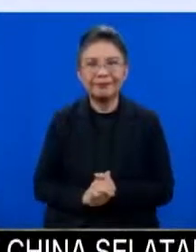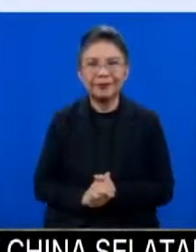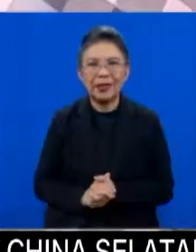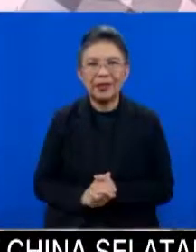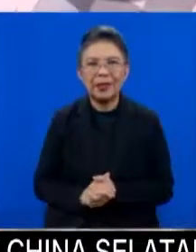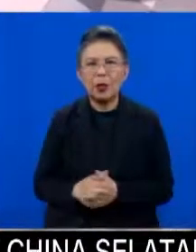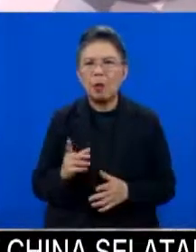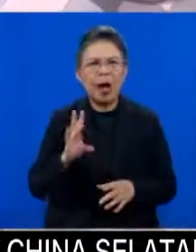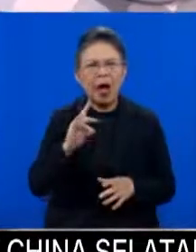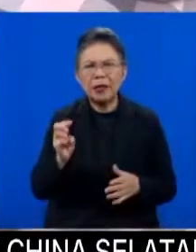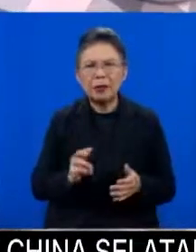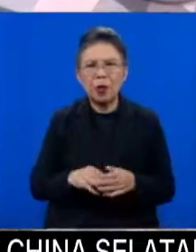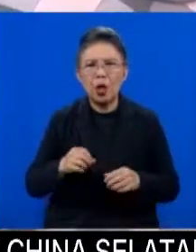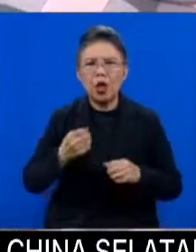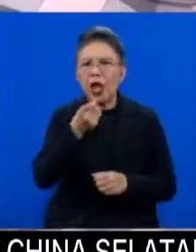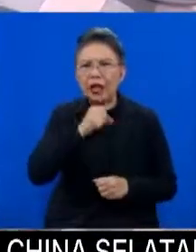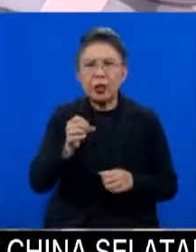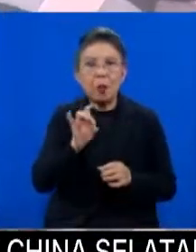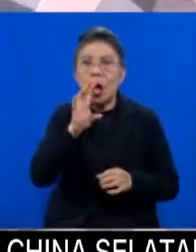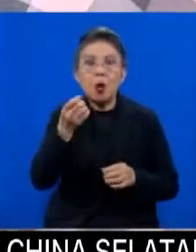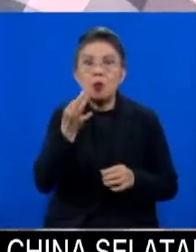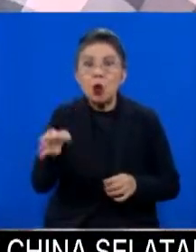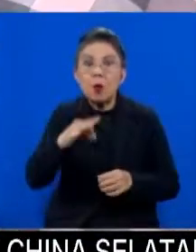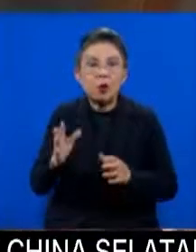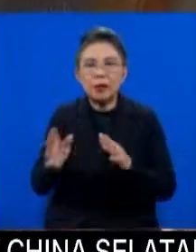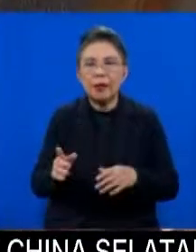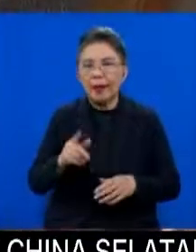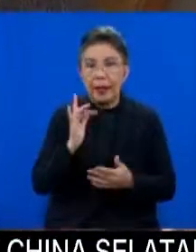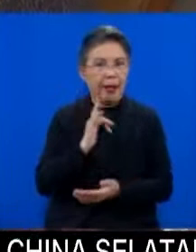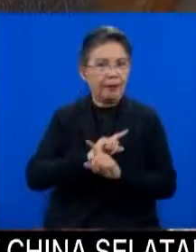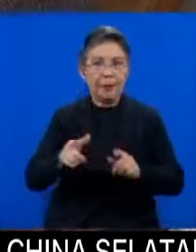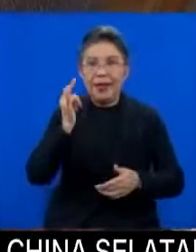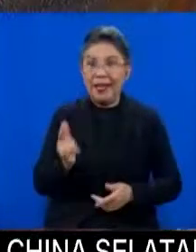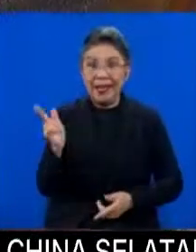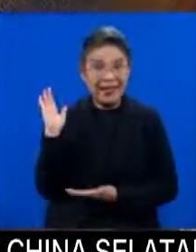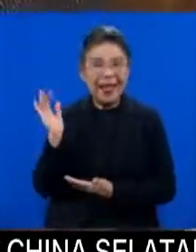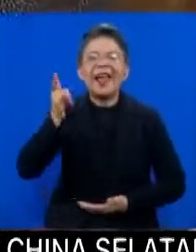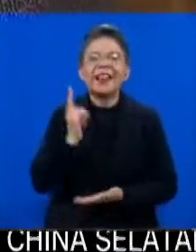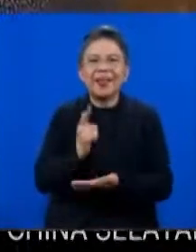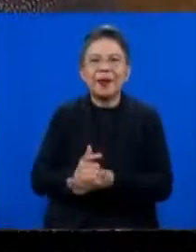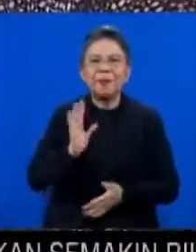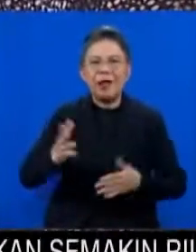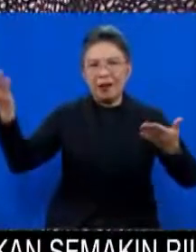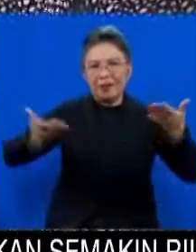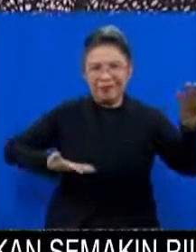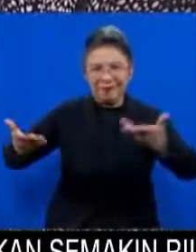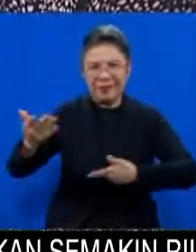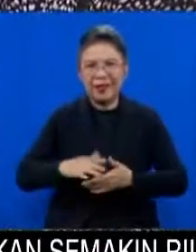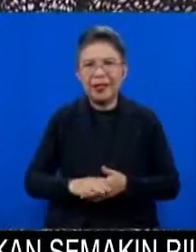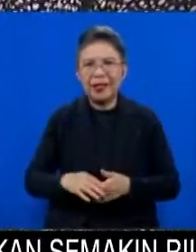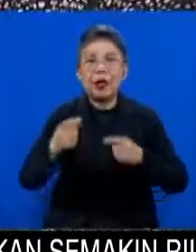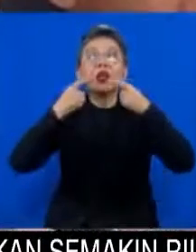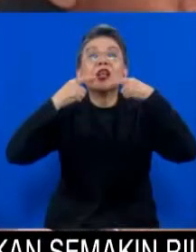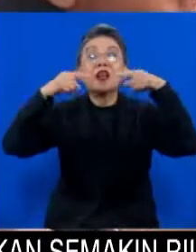Meski dihantam berbagai es krim kekinian, kedai es krim milik Sias tak pernah sepi pengunjung. Karena